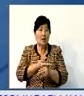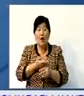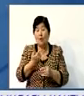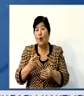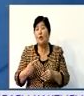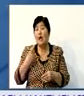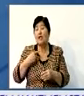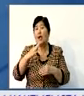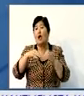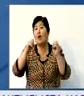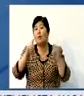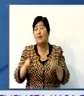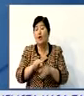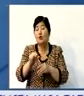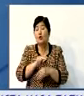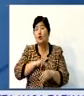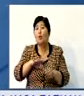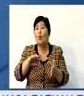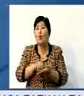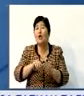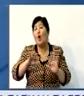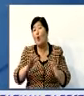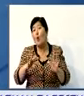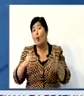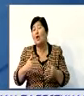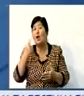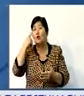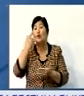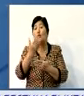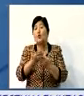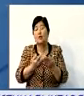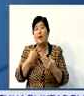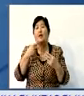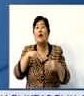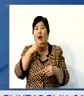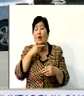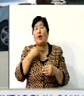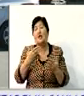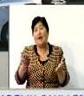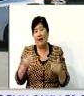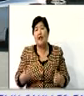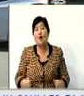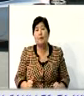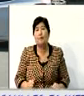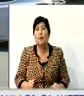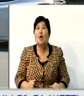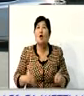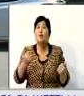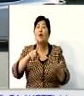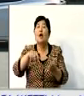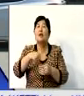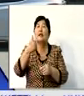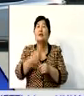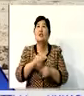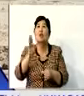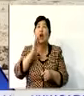мамандары тұрғындарды жөндеу жұмыстары кезінде орын алған олқылықтарға түсіністікпен қарауға шақыруда. Бүгін шаһардың негізгі